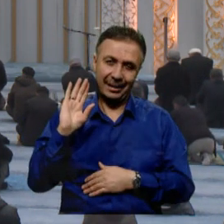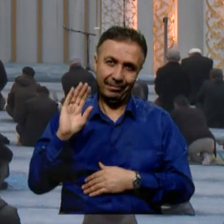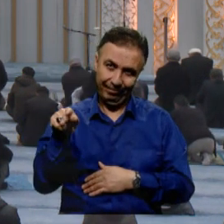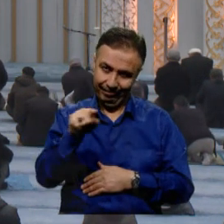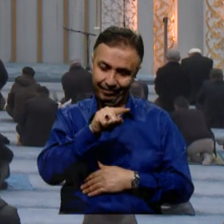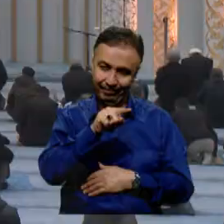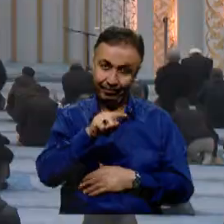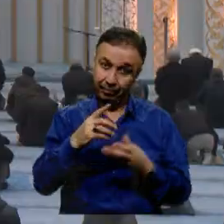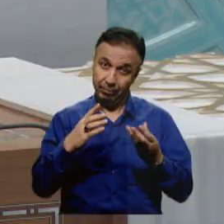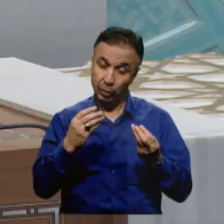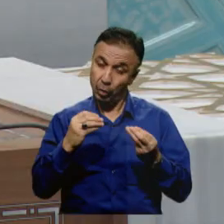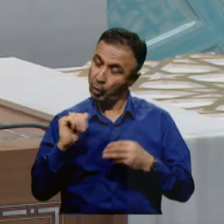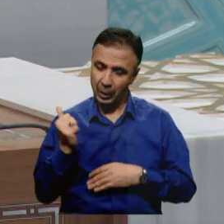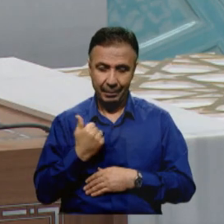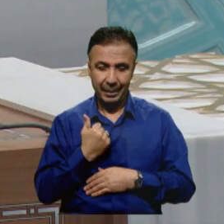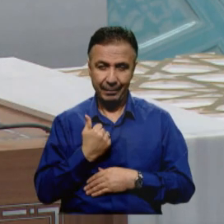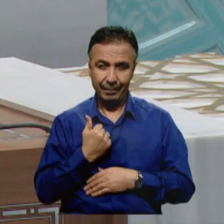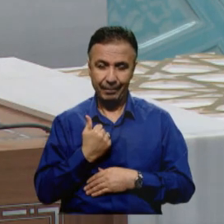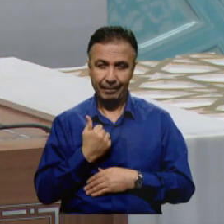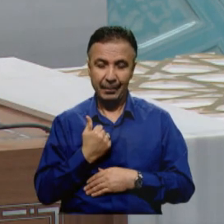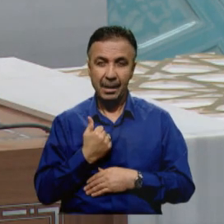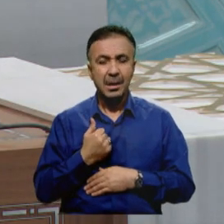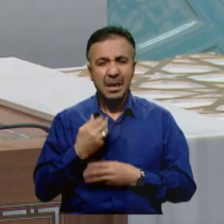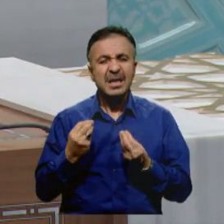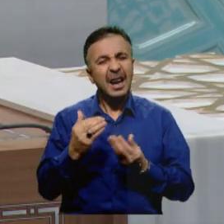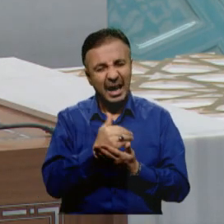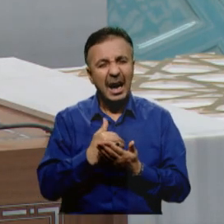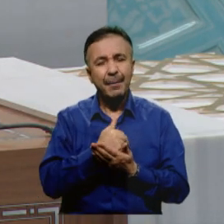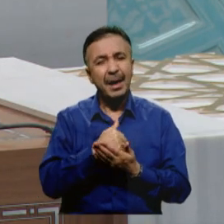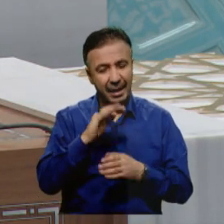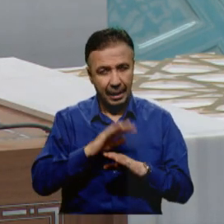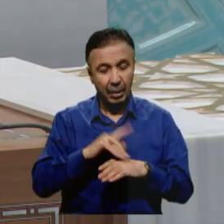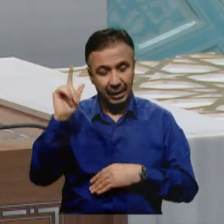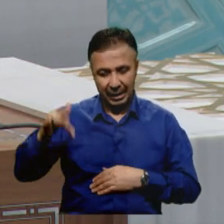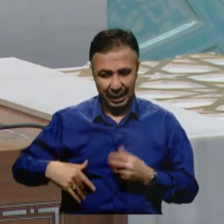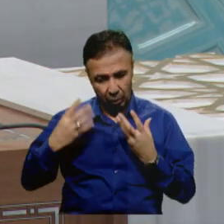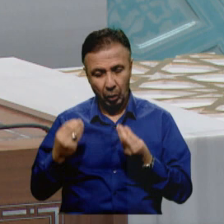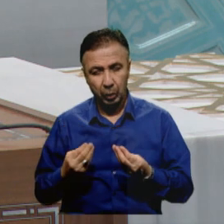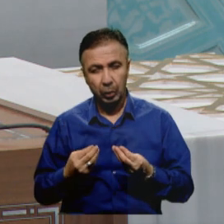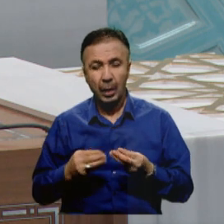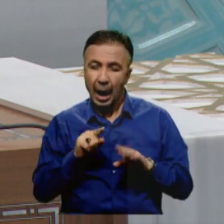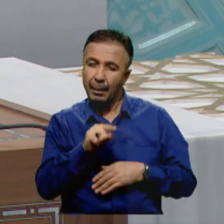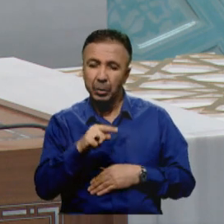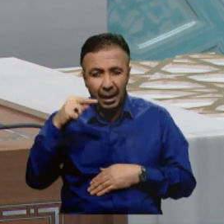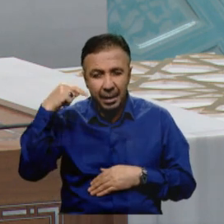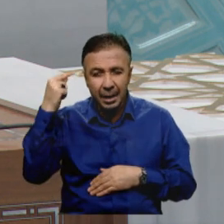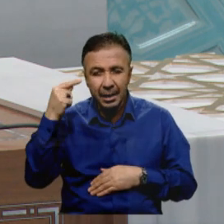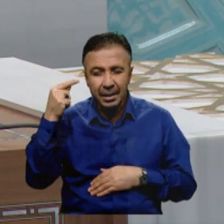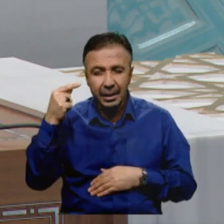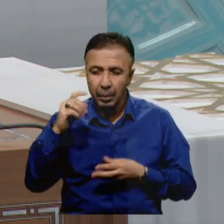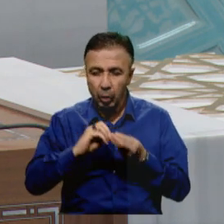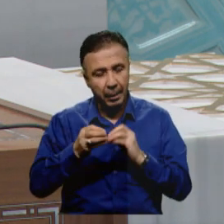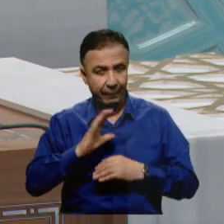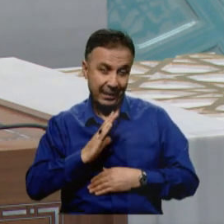Ne kadar önemli. Salih amel işliyorsunuz. Allah'ın razı olduğu salih ameller. Ama burada niyetinizde bir problem